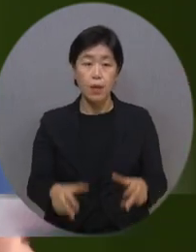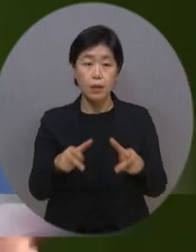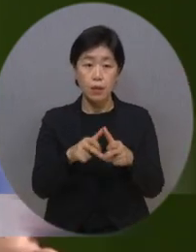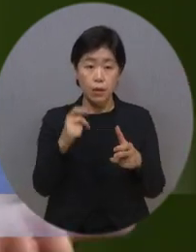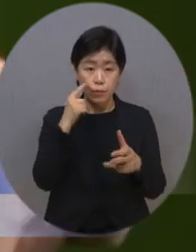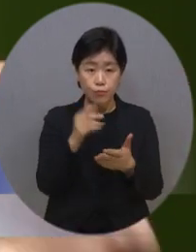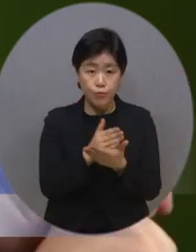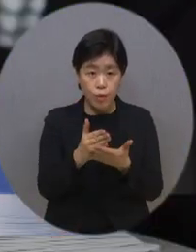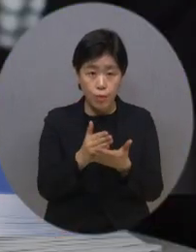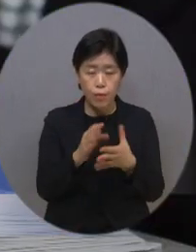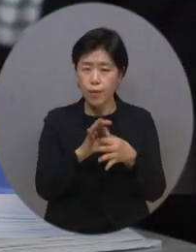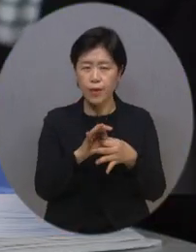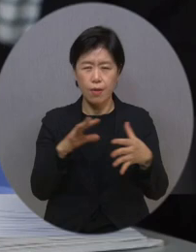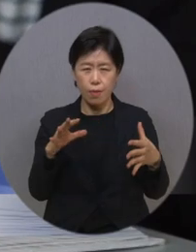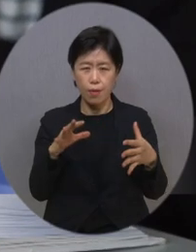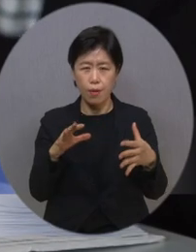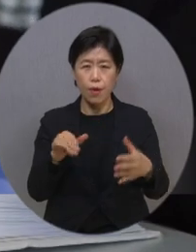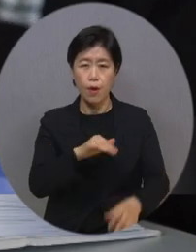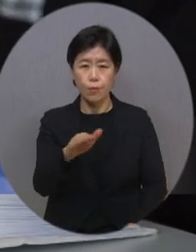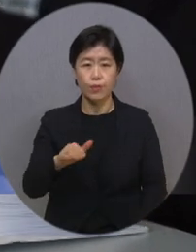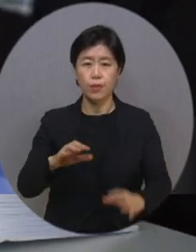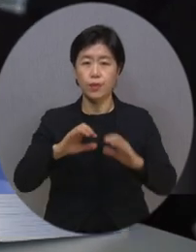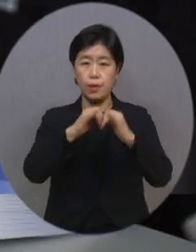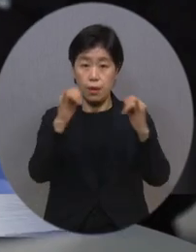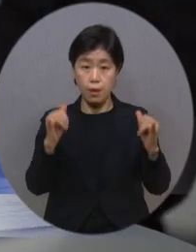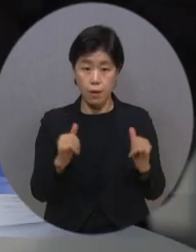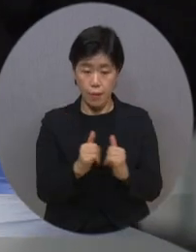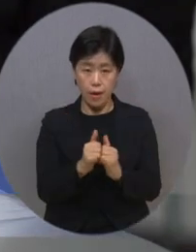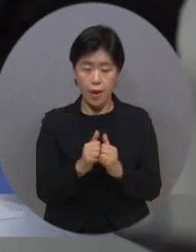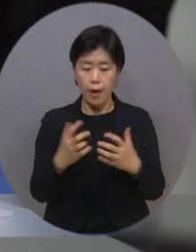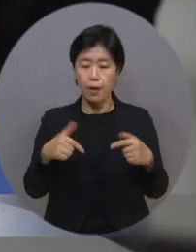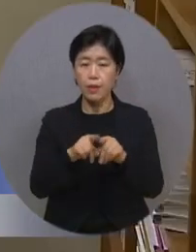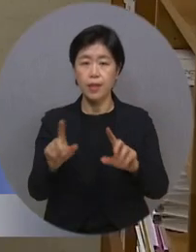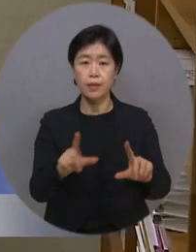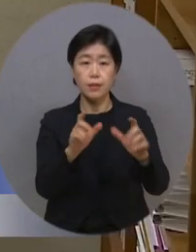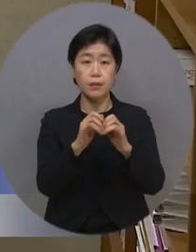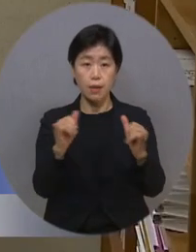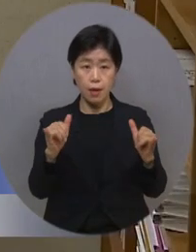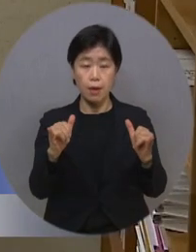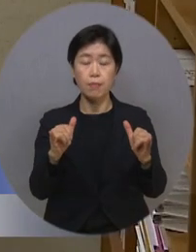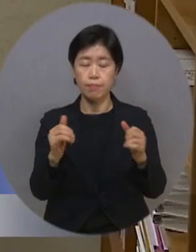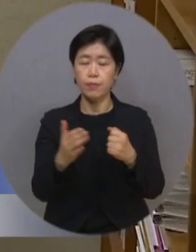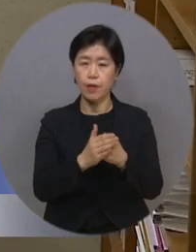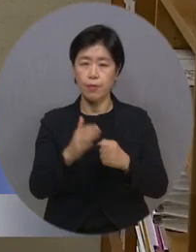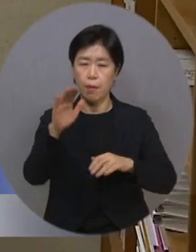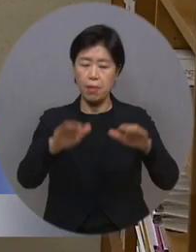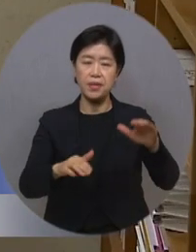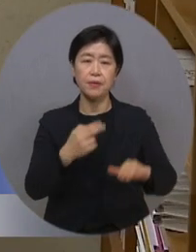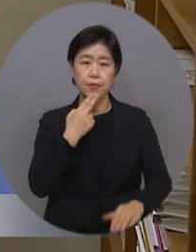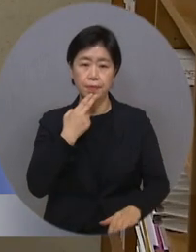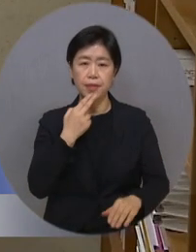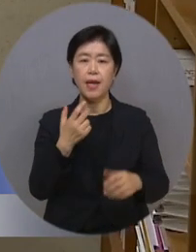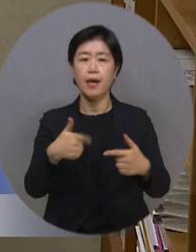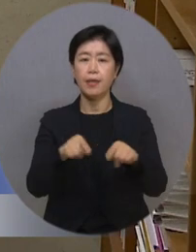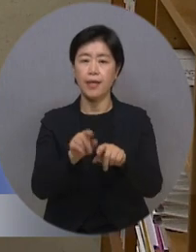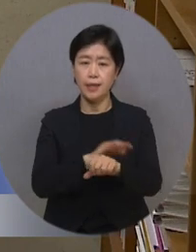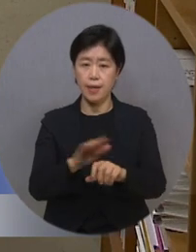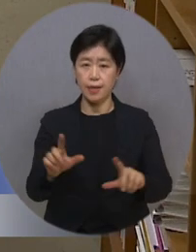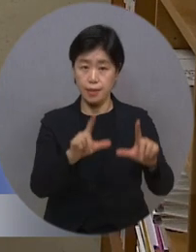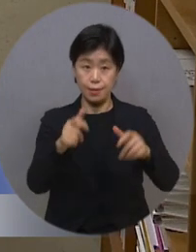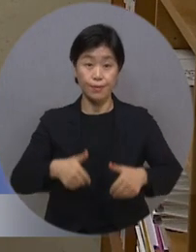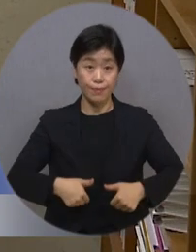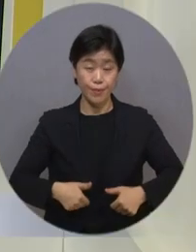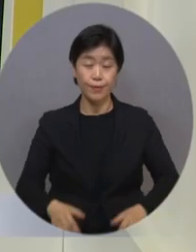유형과 상관없이 우리 사회의 구성원이라면 마땅히 차별 있는 사회에서 더불어 살 수 있어야